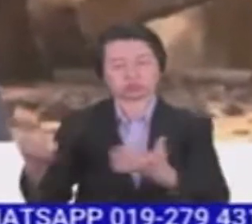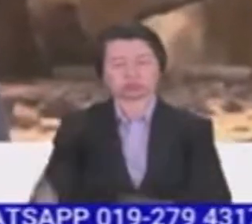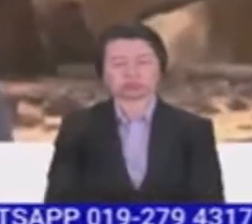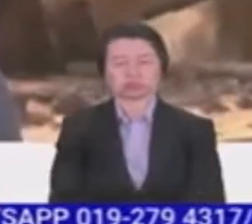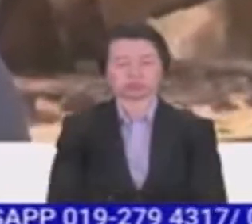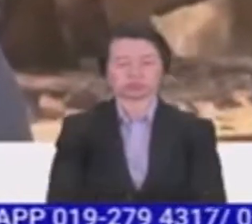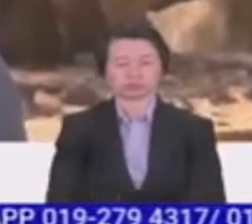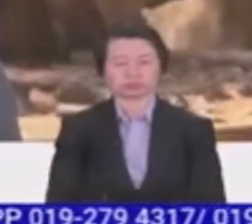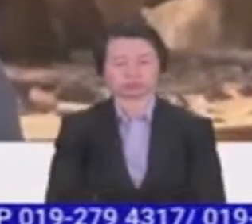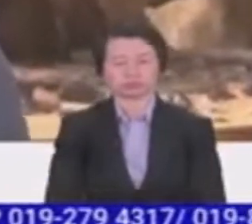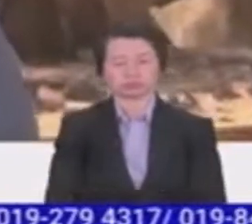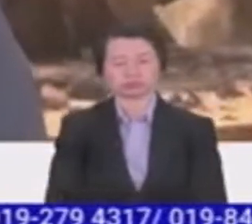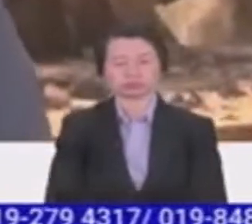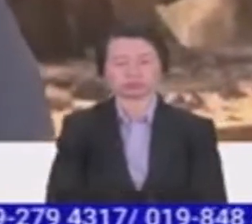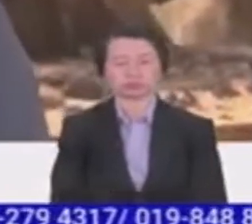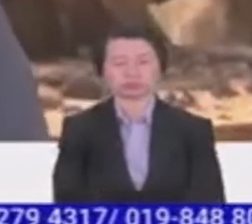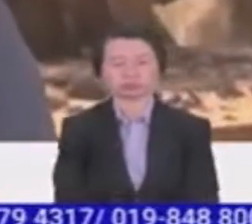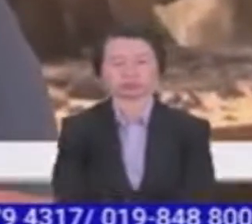Begitulah.